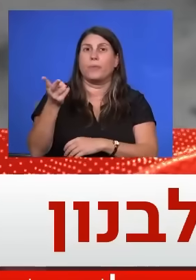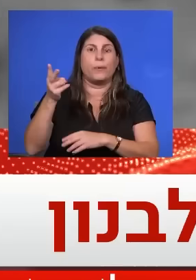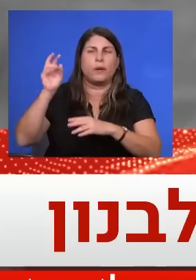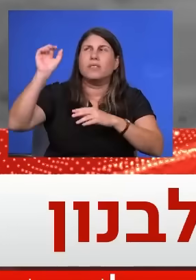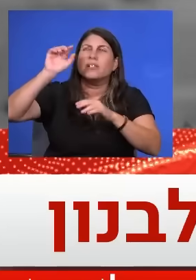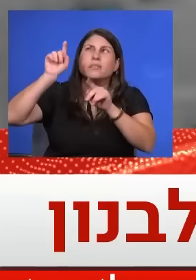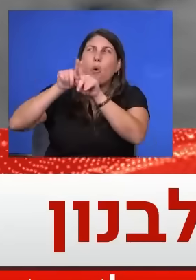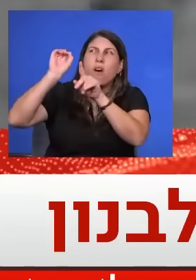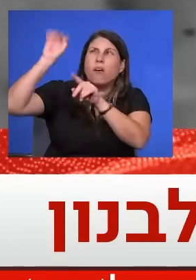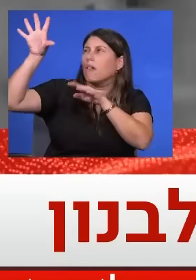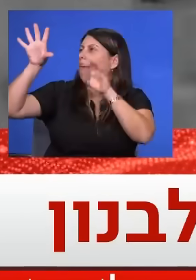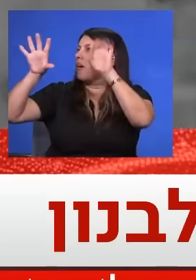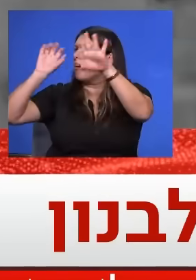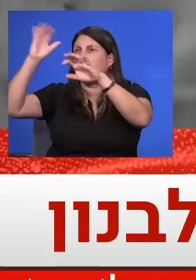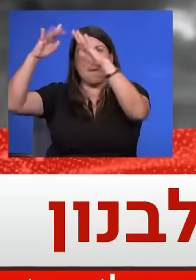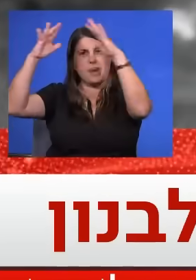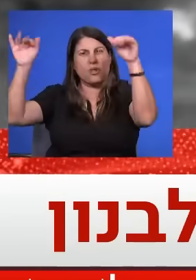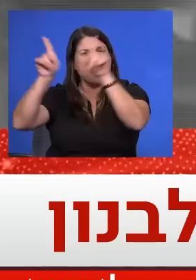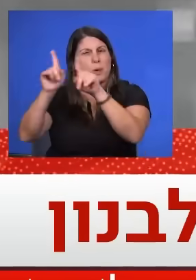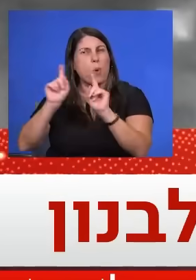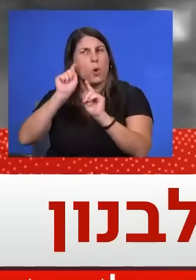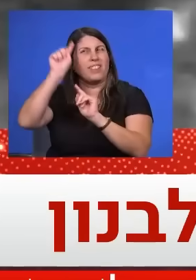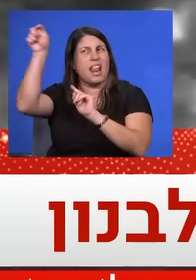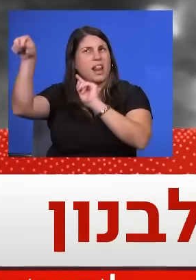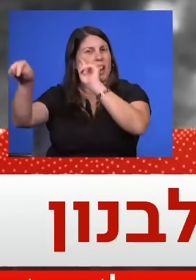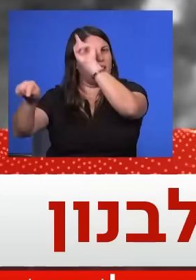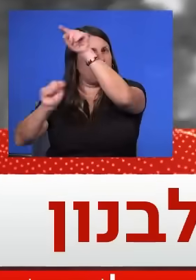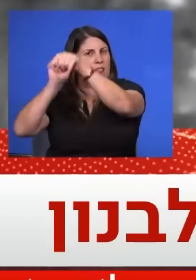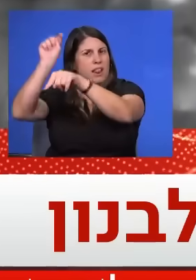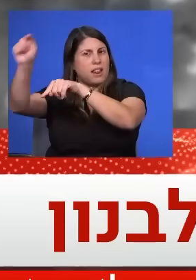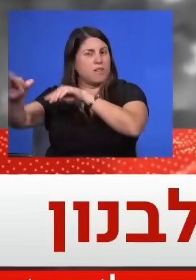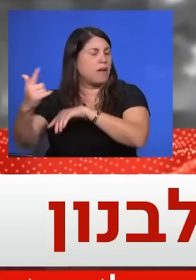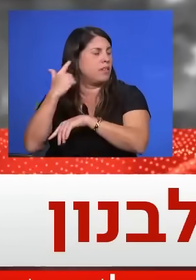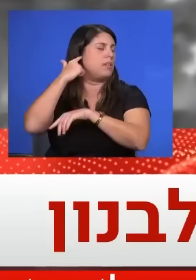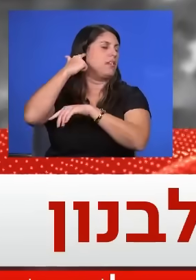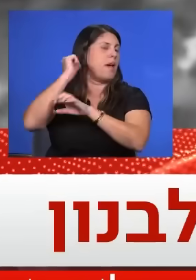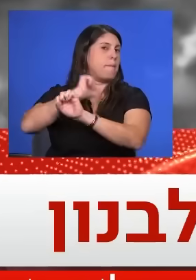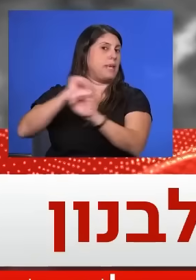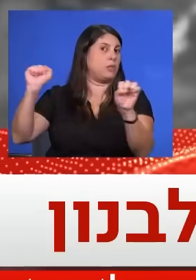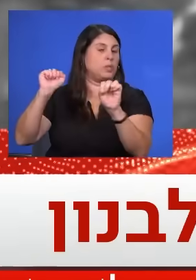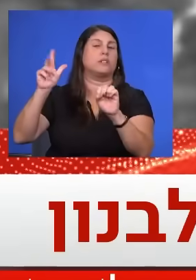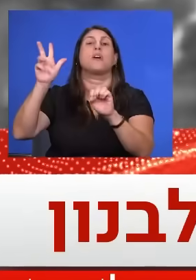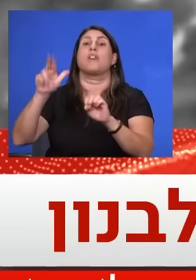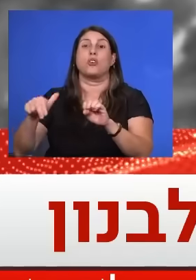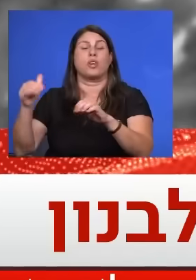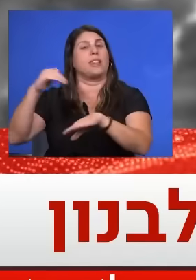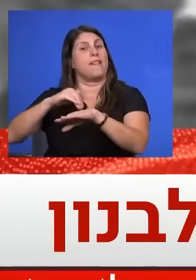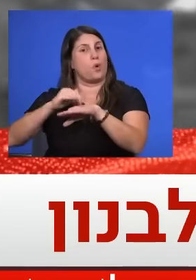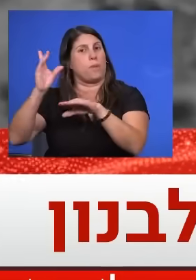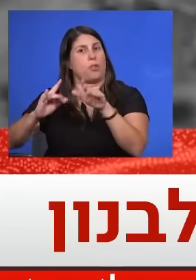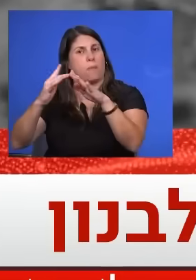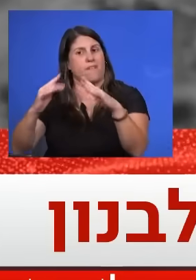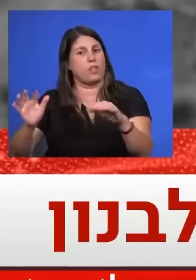היה כמו שיגור של טילים. במקביל שמענו גם פיצוץ גדול, ויש דיווחים בדרום לבנון על פיצוצים באחת